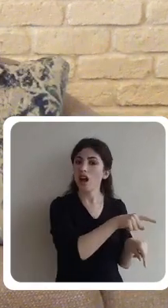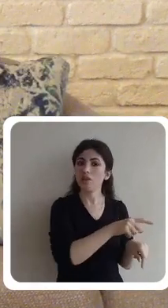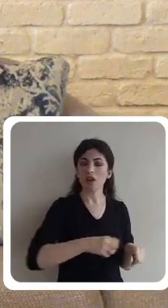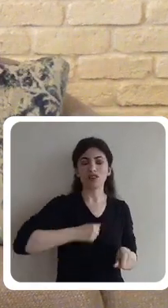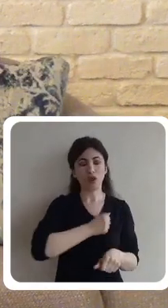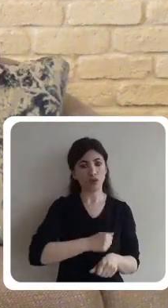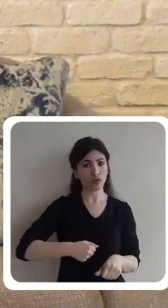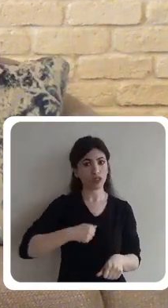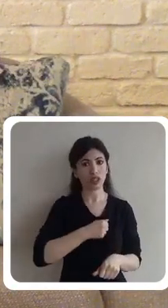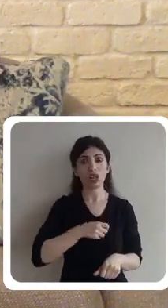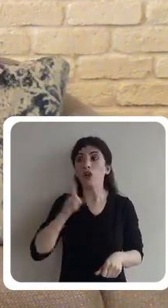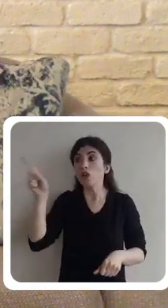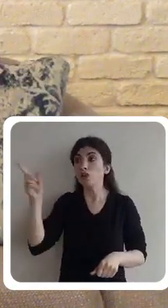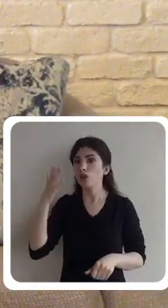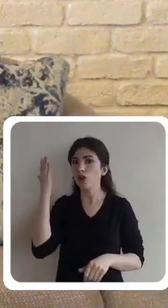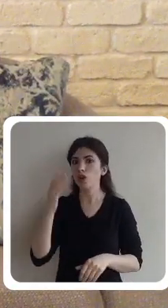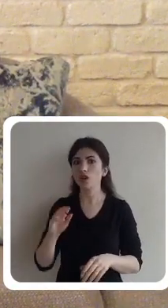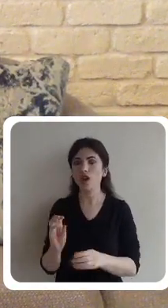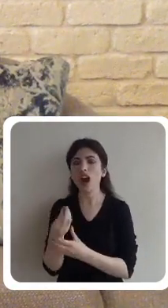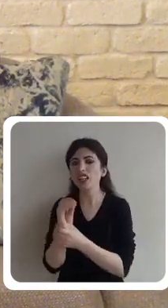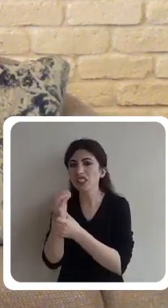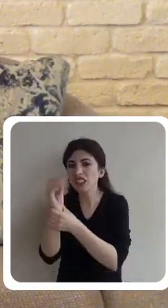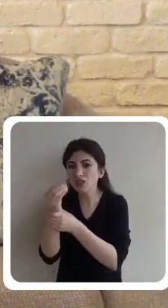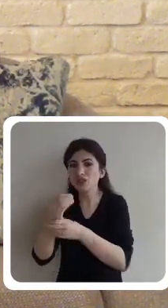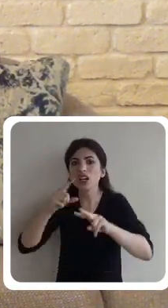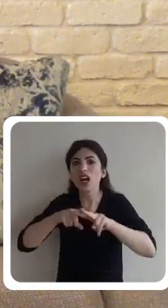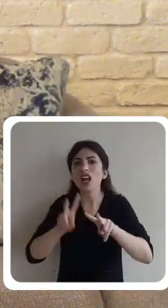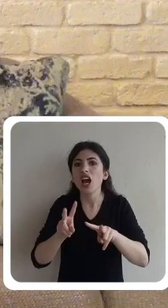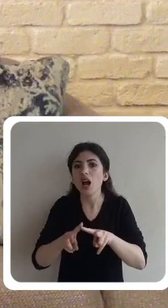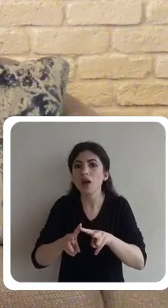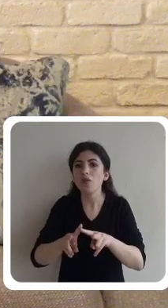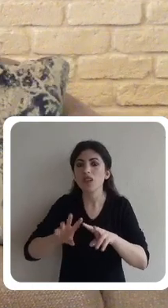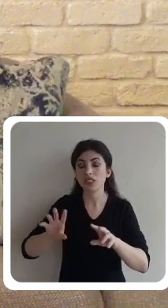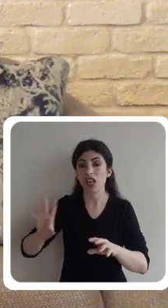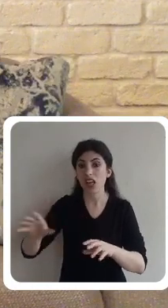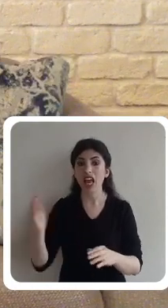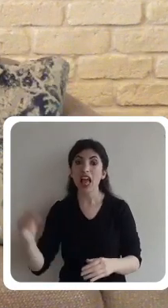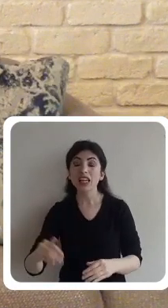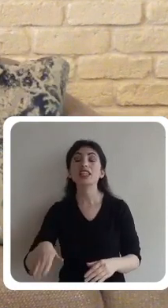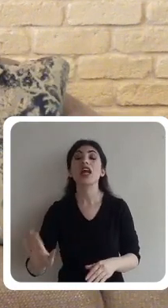Ambar öfkeli. Söyle o arsız fareye. Ambara dadanmazsa